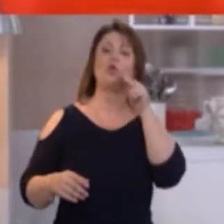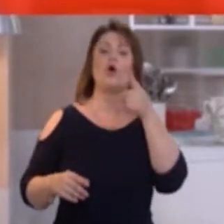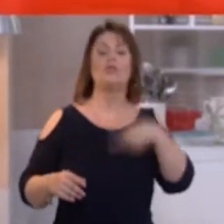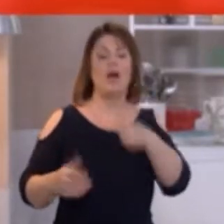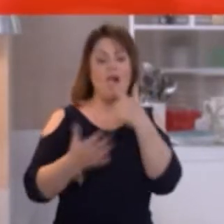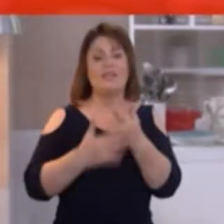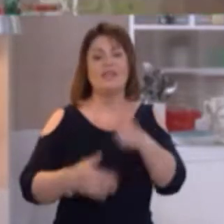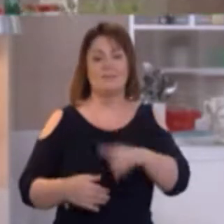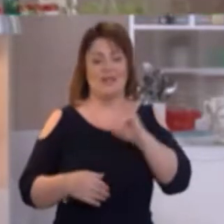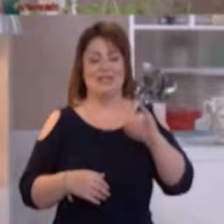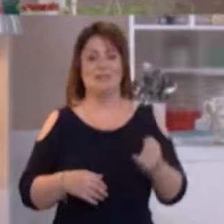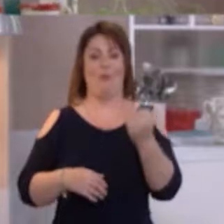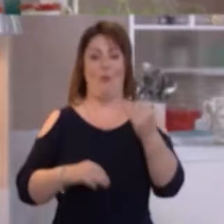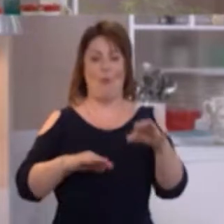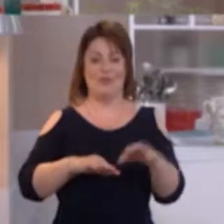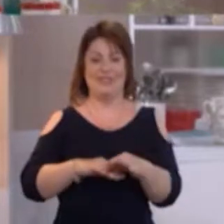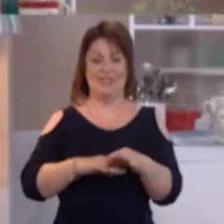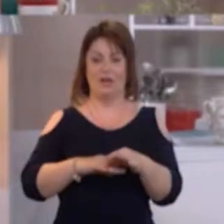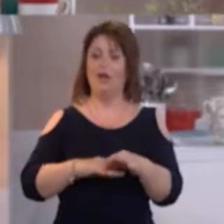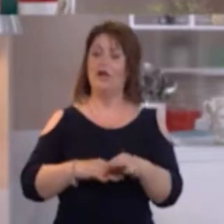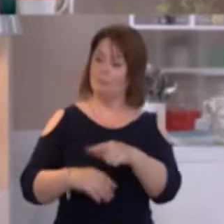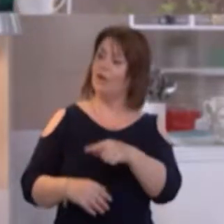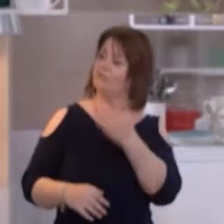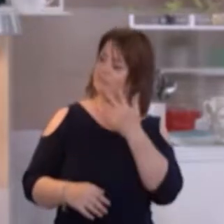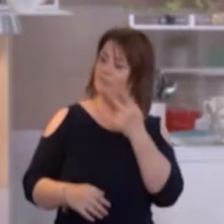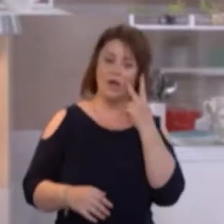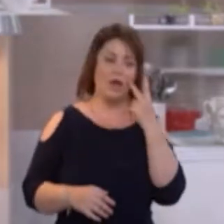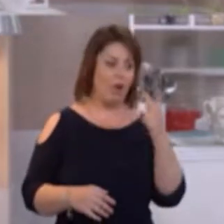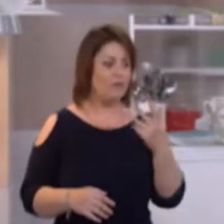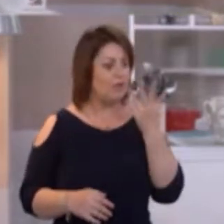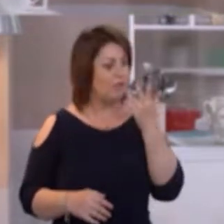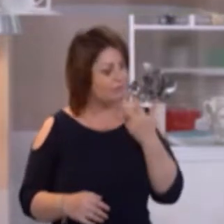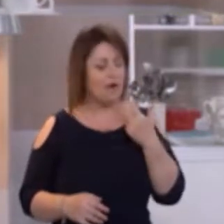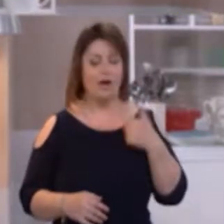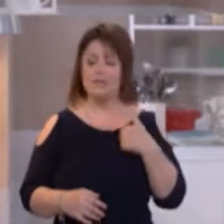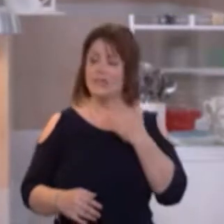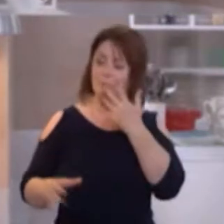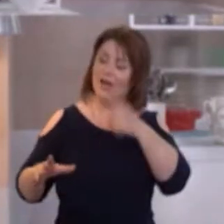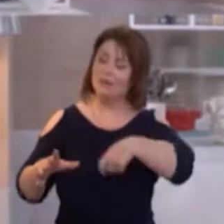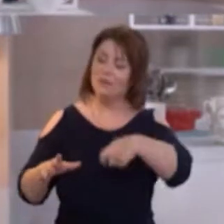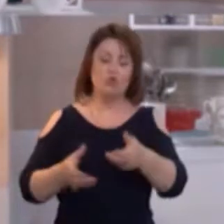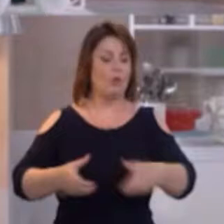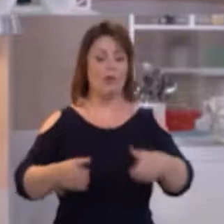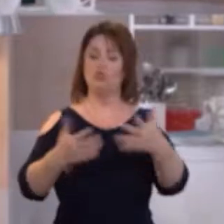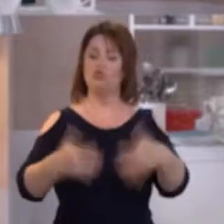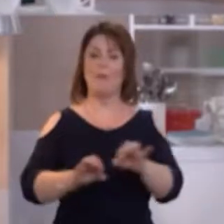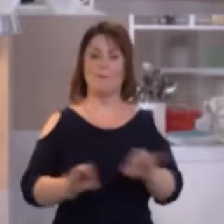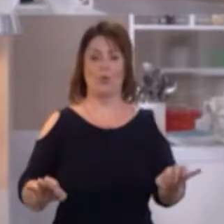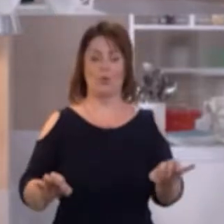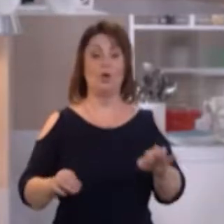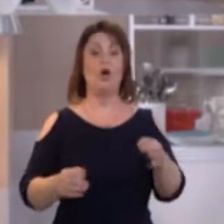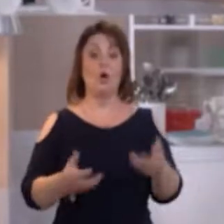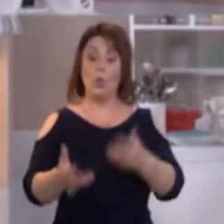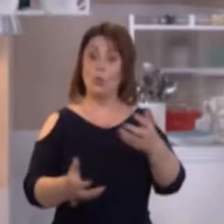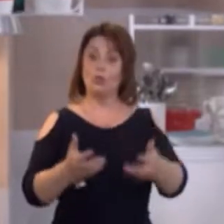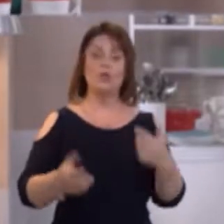casa all'inizio. Però vedo che comunque ci hai preso gusto, perché no, noi l'abbiamo fatto il ciambellone. Ma è finito. Perché in cucina mi